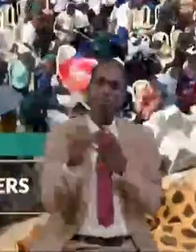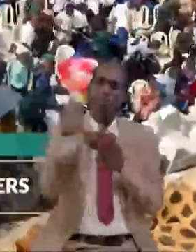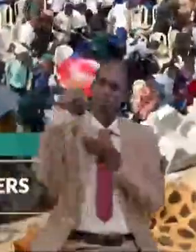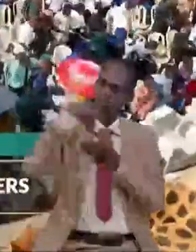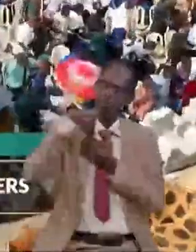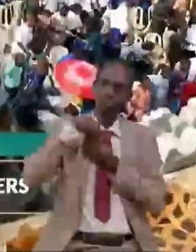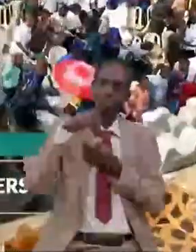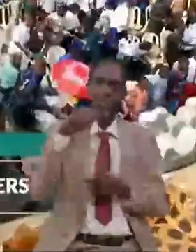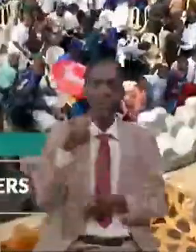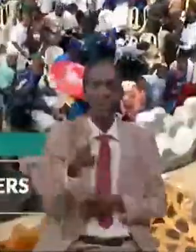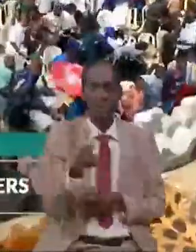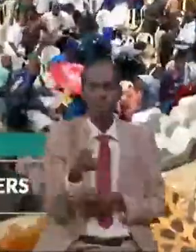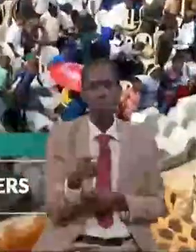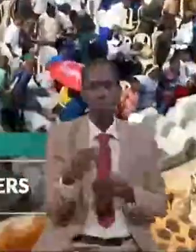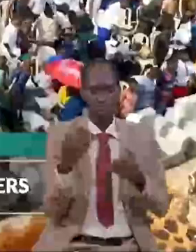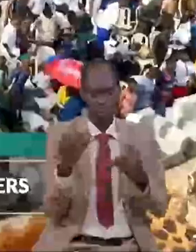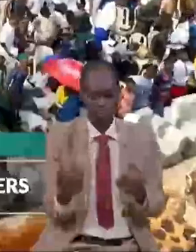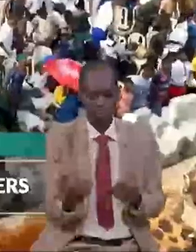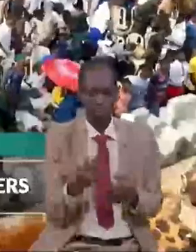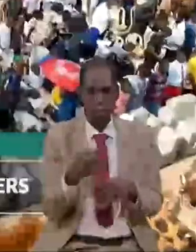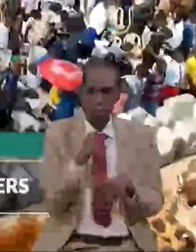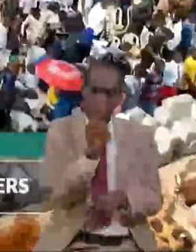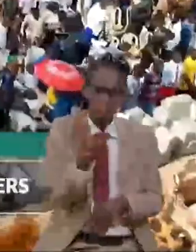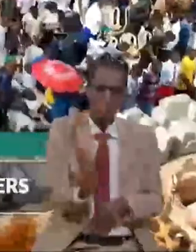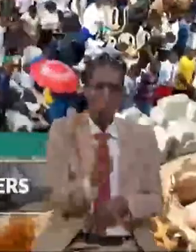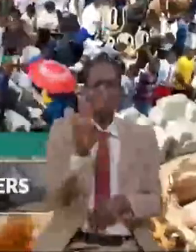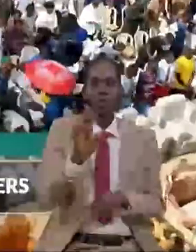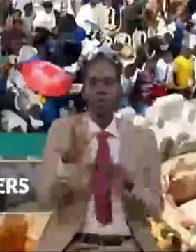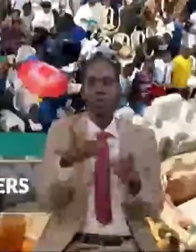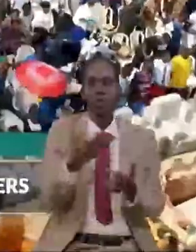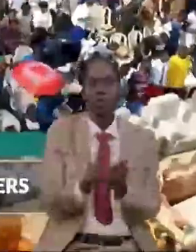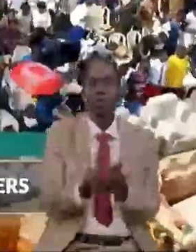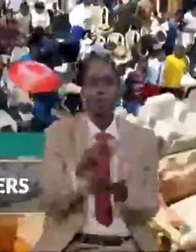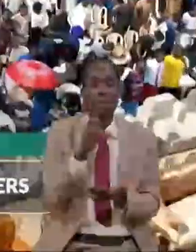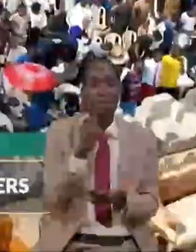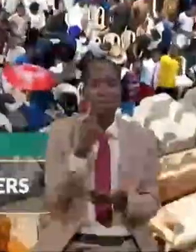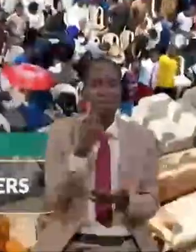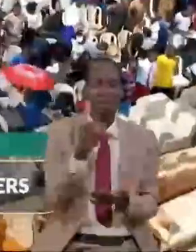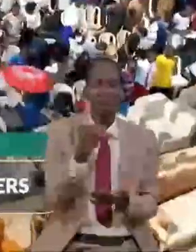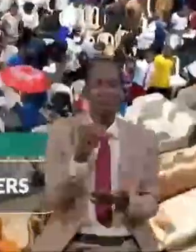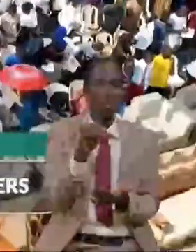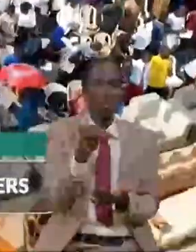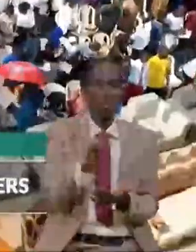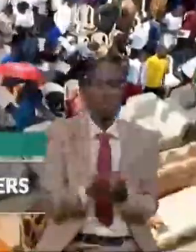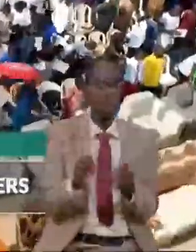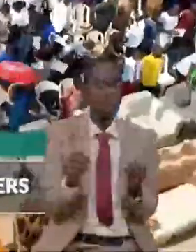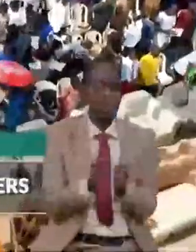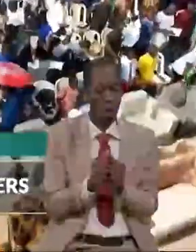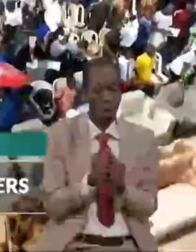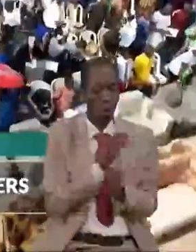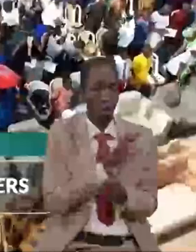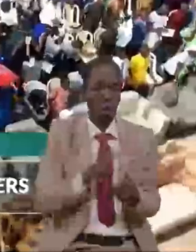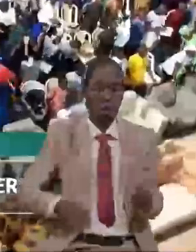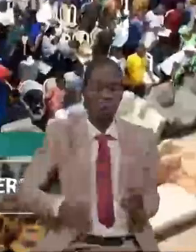Identifie-toi à ces choses. Qu'avec Christ, tu peux